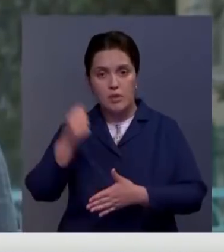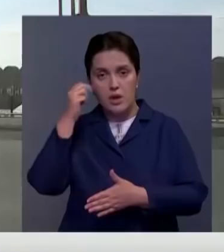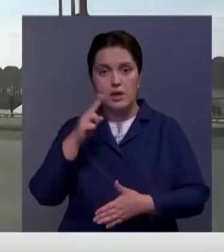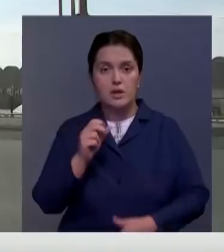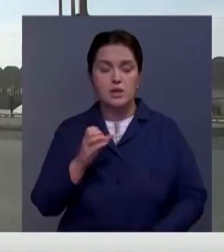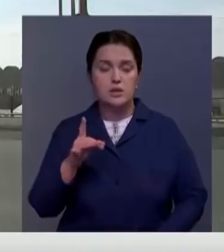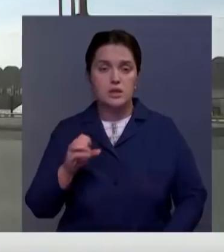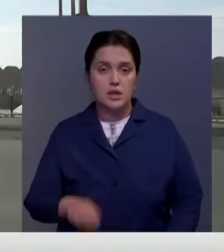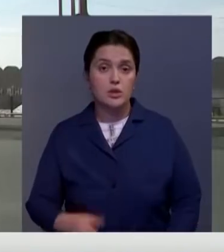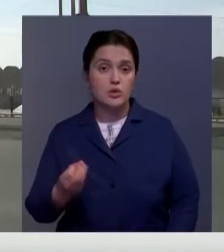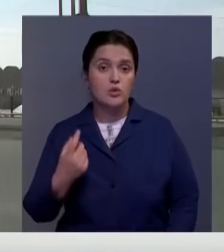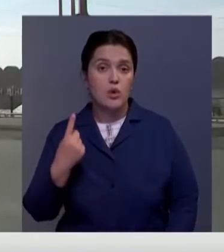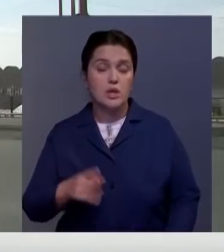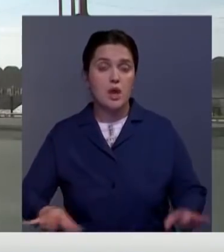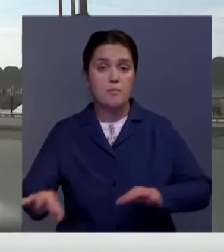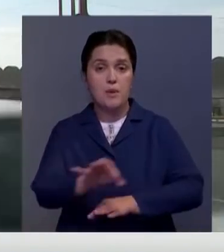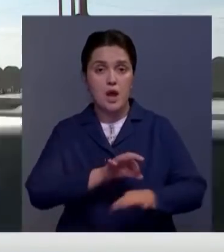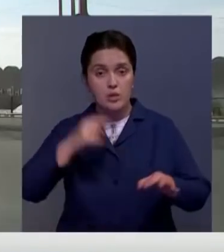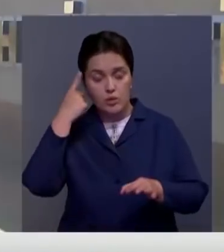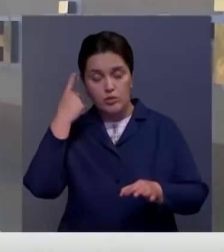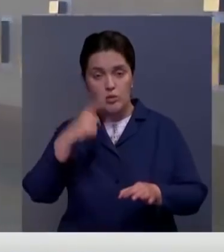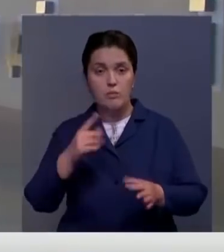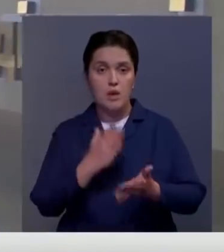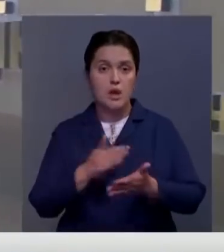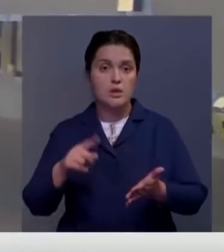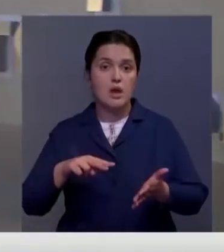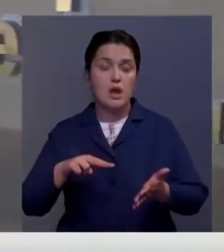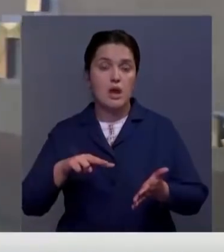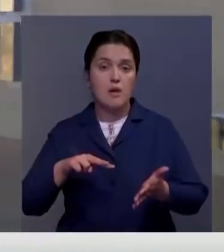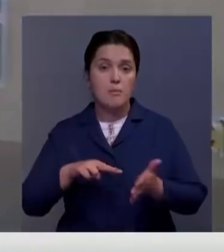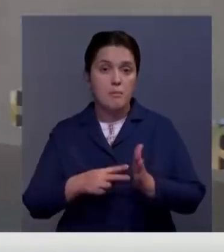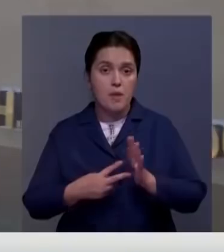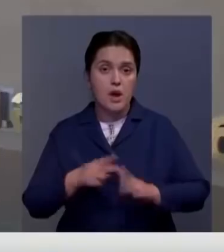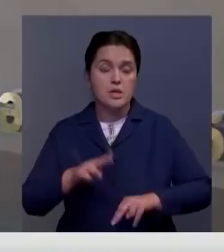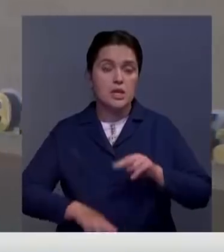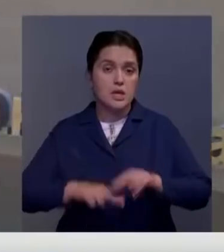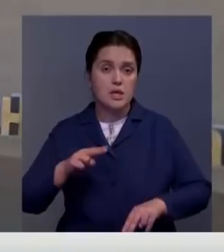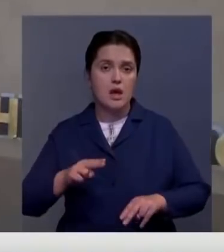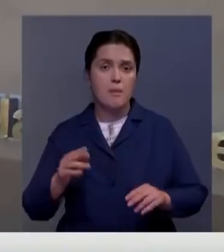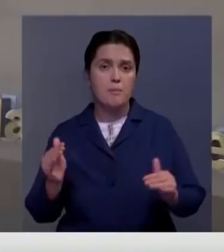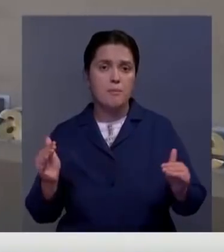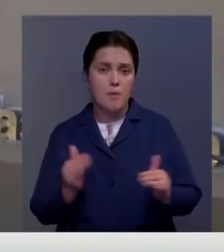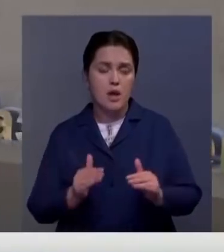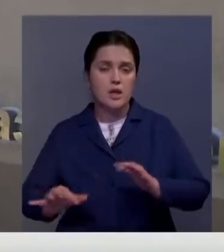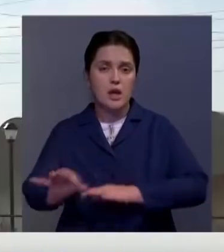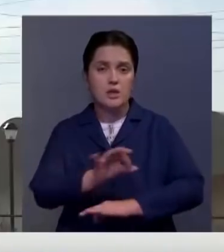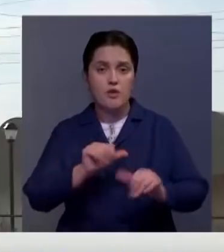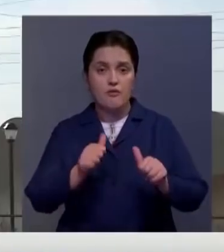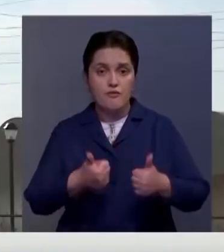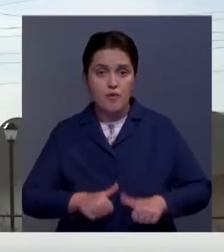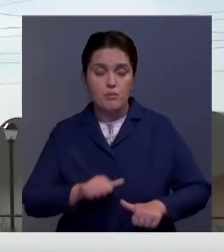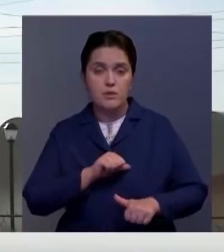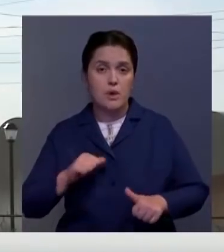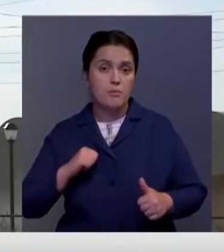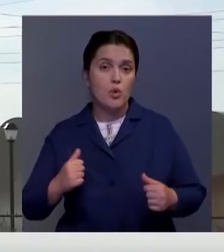Касрет. Еще один проект, задуманный в рамках юбилейной даты – строительство малых архитектурных форм. Самую крупную из них